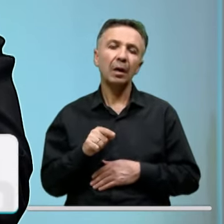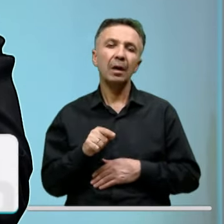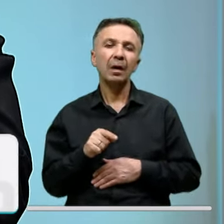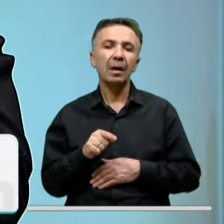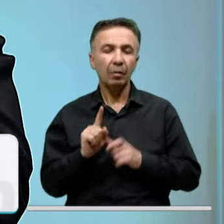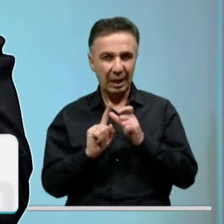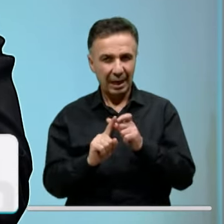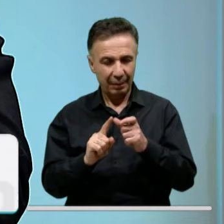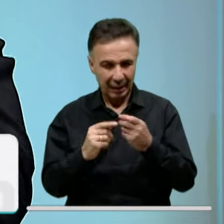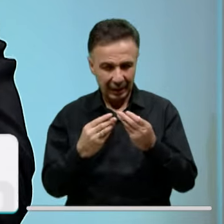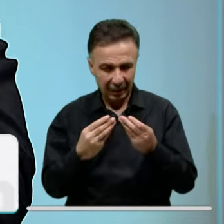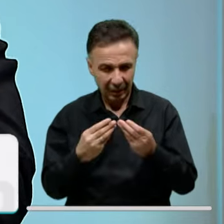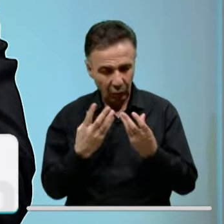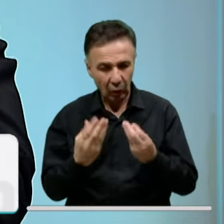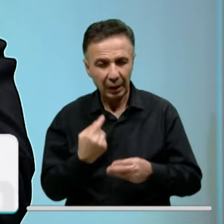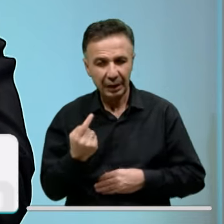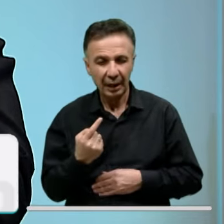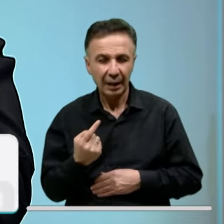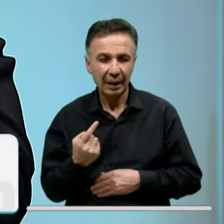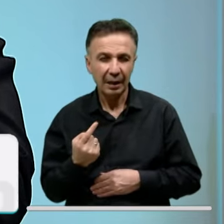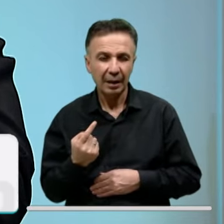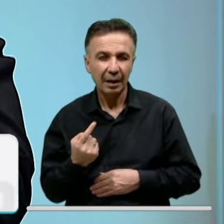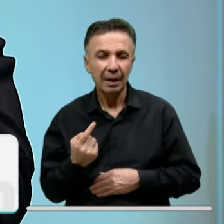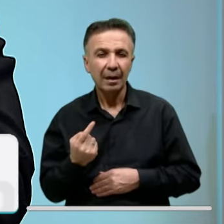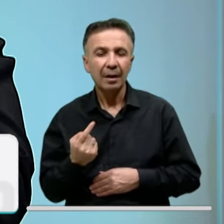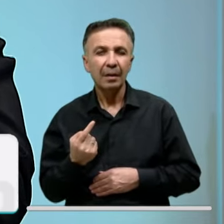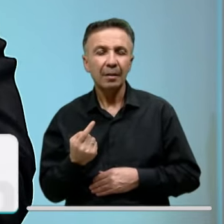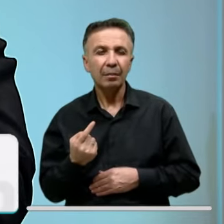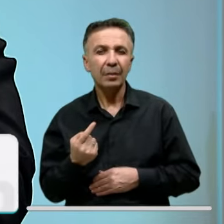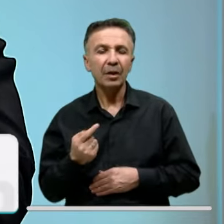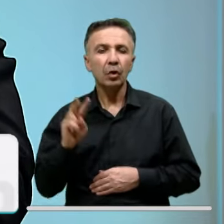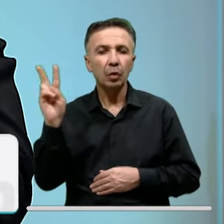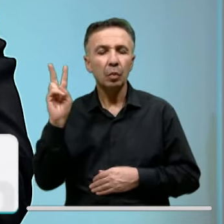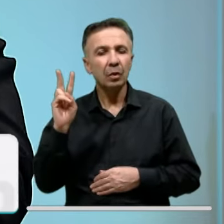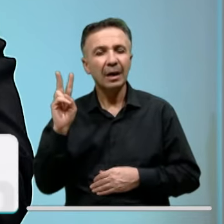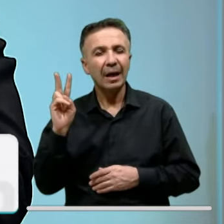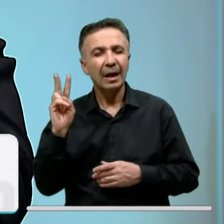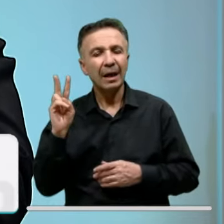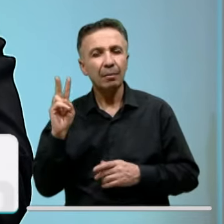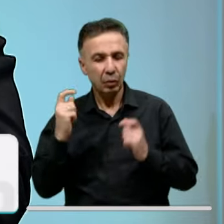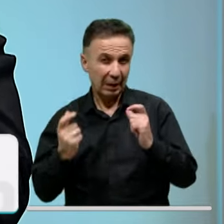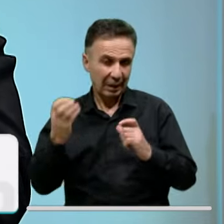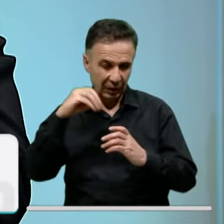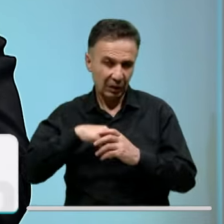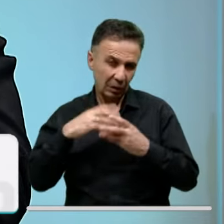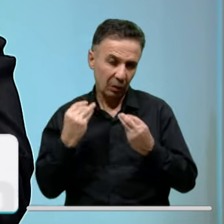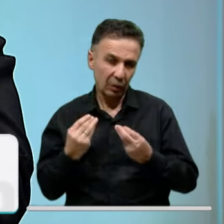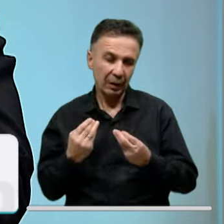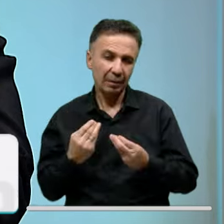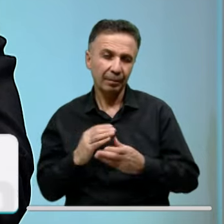değil de Topkapı Sarayı gibi bir sarayın içerisinde ya da bir müzenin içerisinde olsalar bu